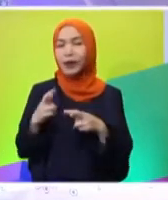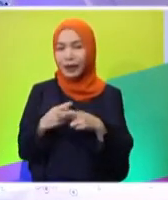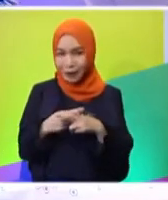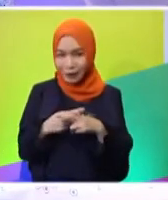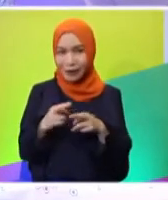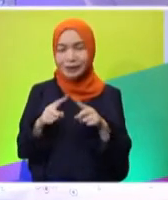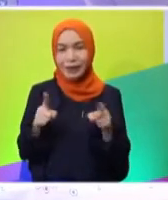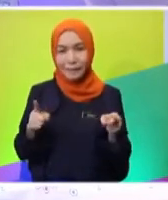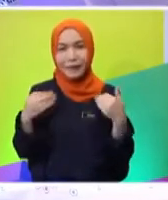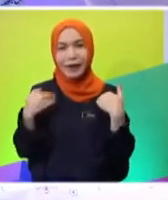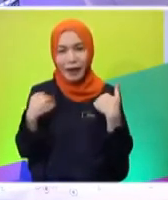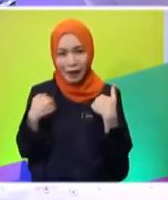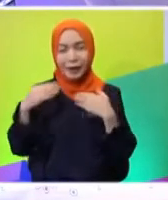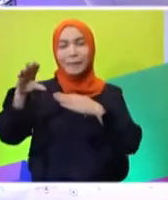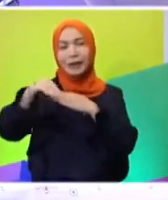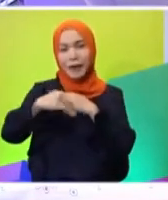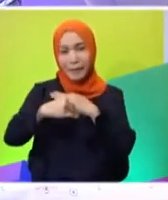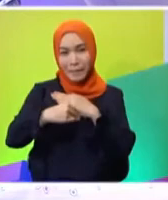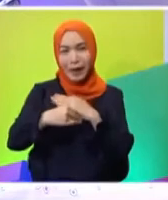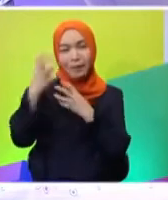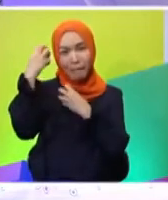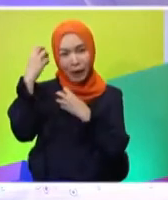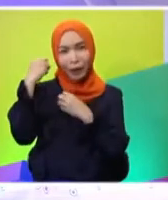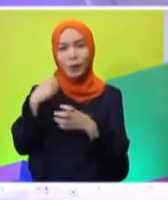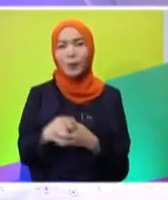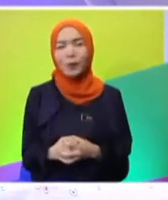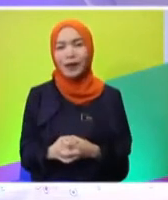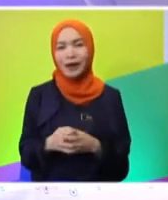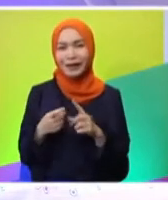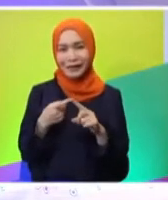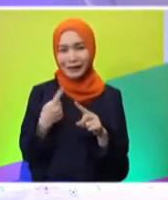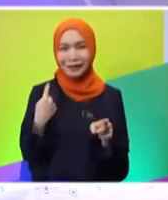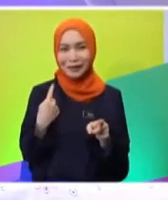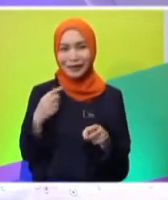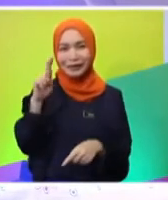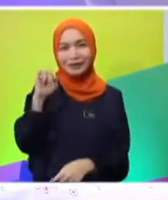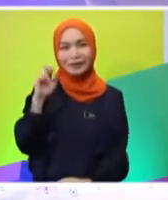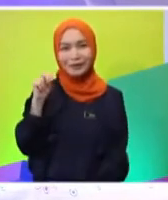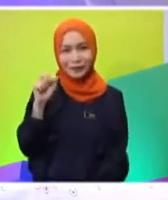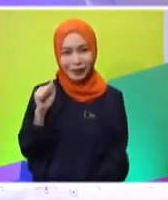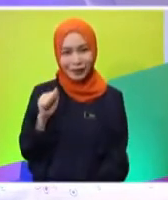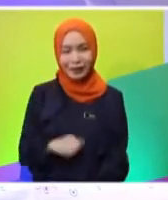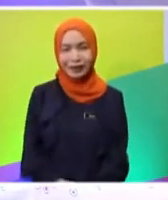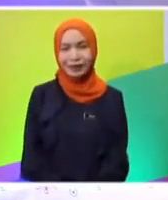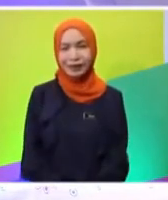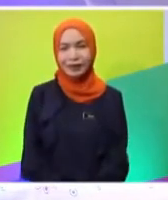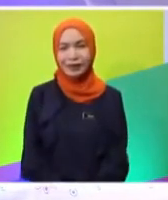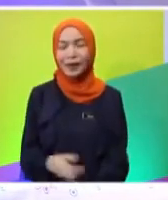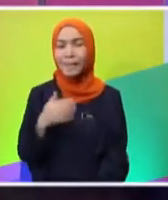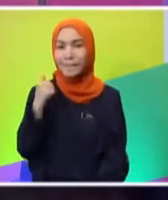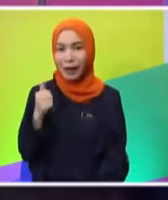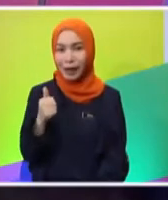situ ada penambahan maklumat kepada Lina Sasuke sangat ah Ini mesti ingat lagi pelajaran pada tingkatan 1 udah tingkatan2